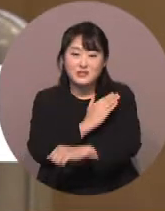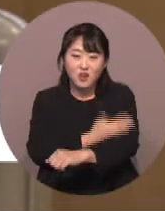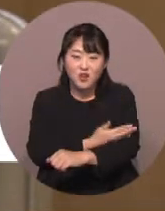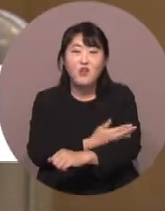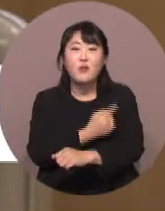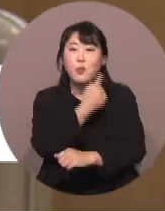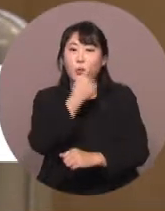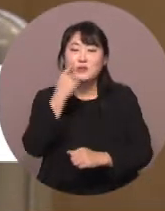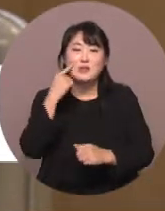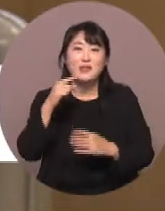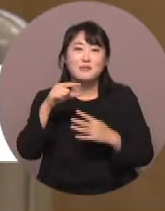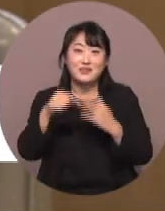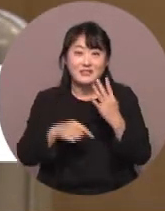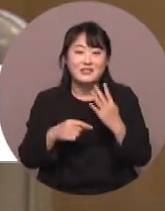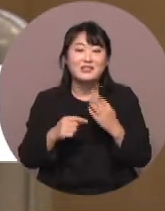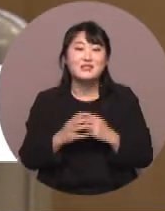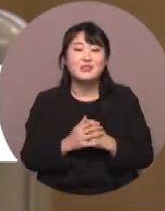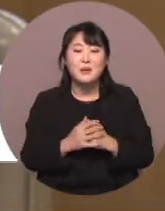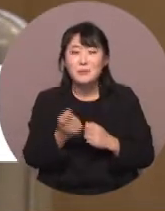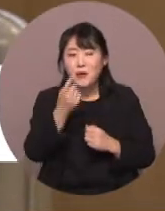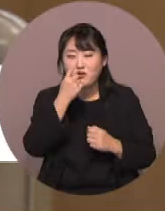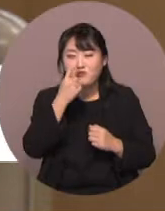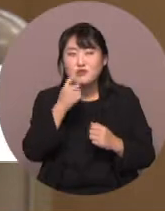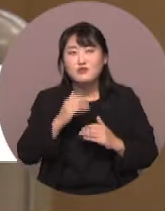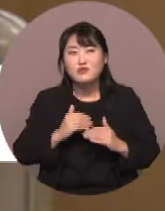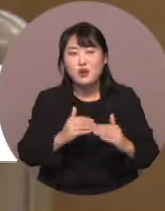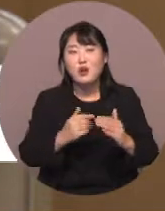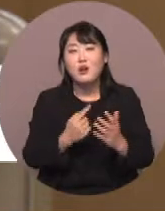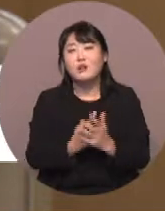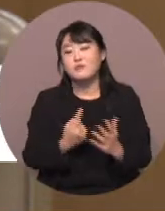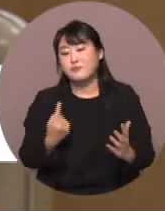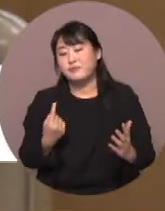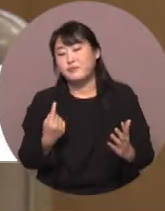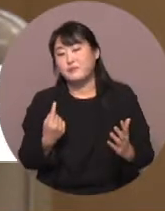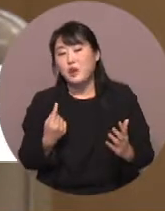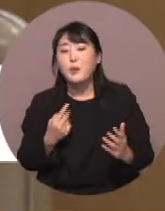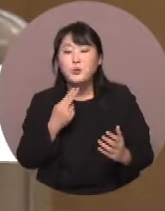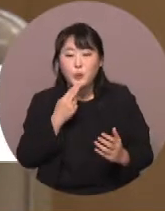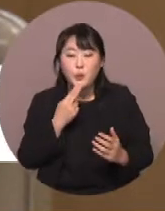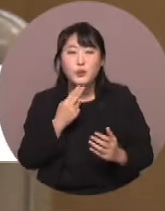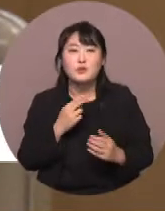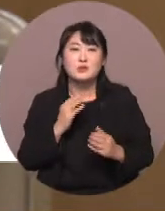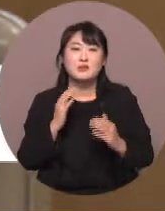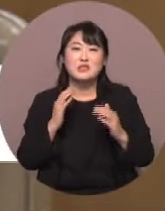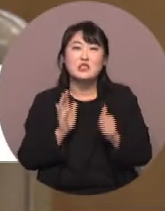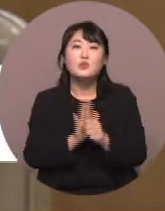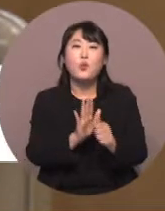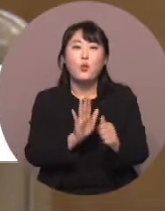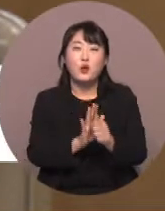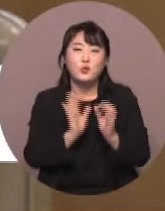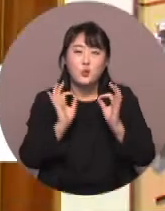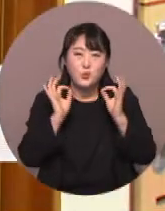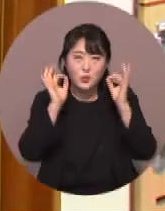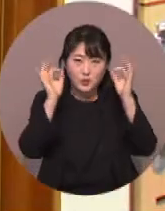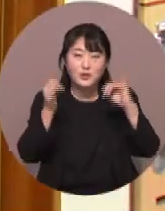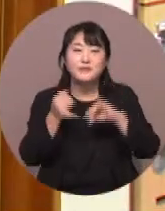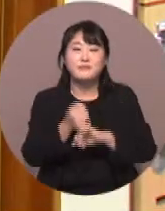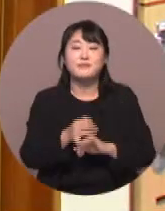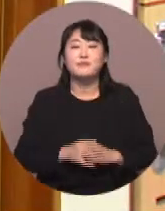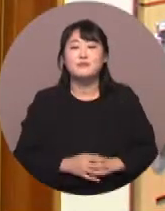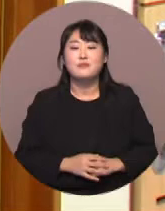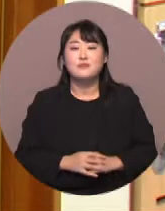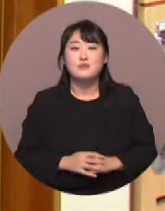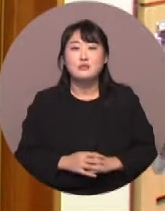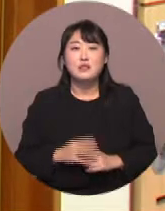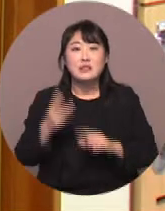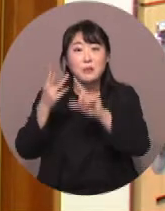통해서 배움의 과정에서 소외되는 학생이 없도록 기초학력 향상 지원 의 최선을 다음